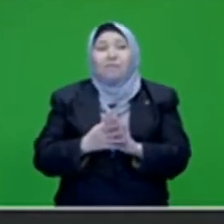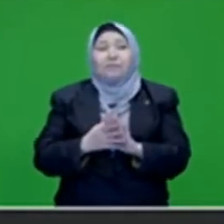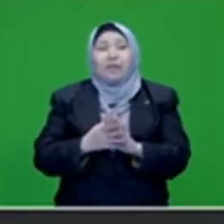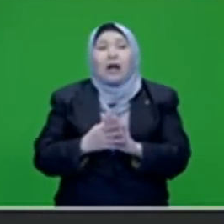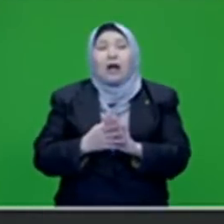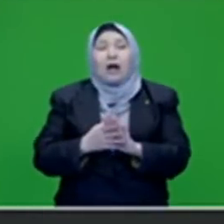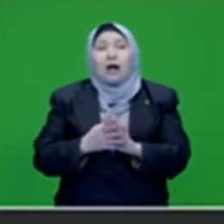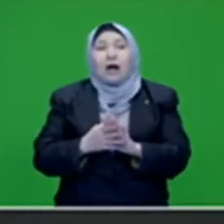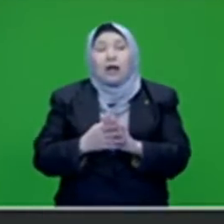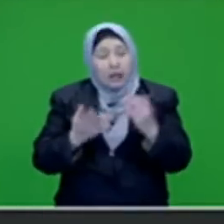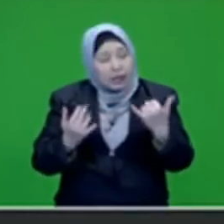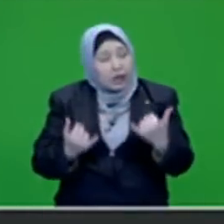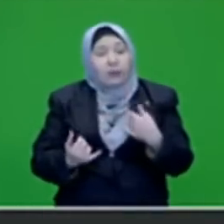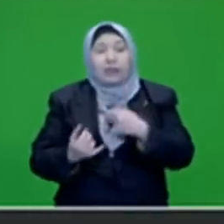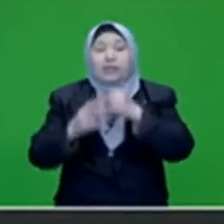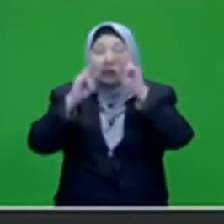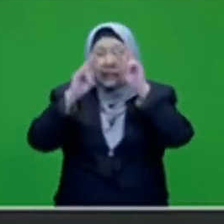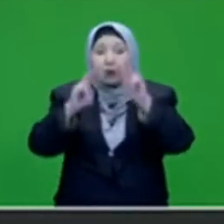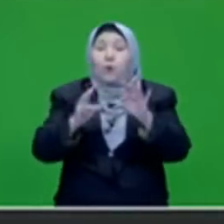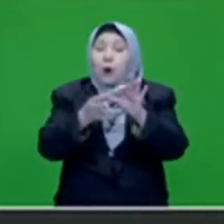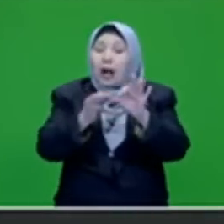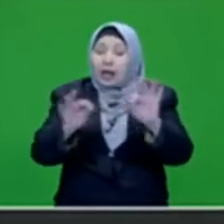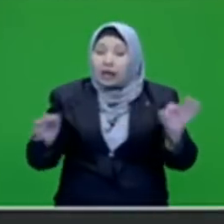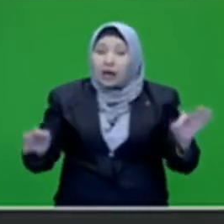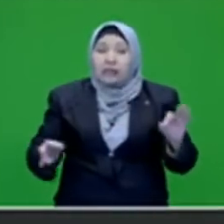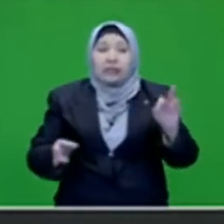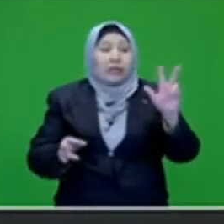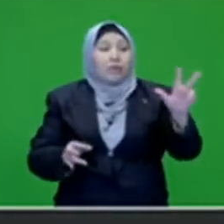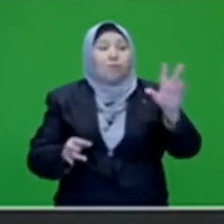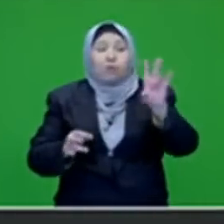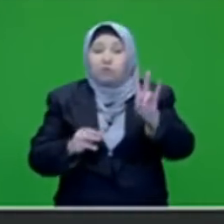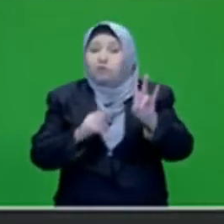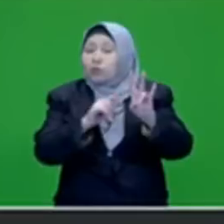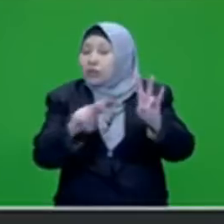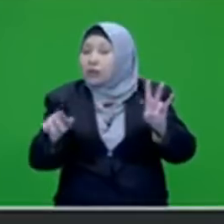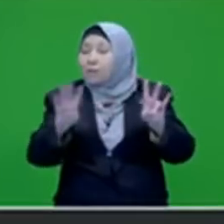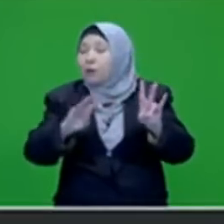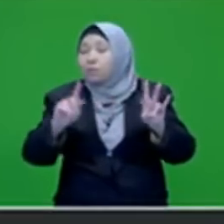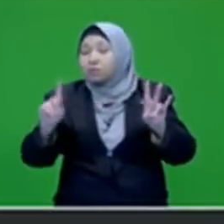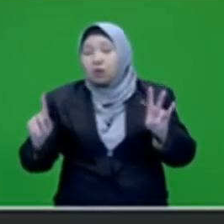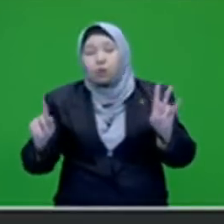Begini, kita lihat ayat 37 hingga 41. Dia syarat